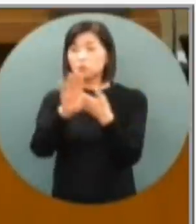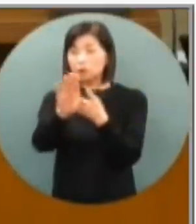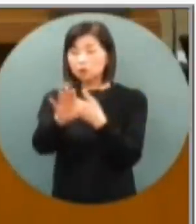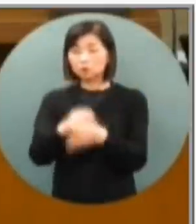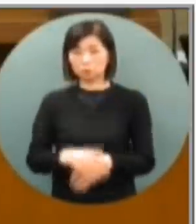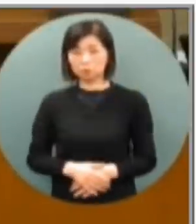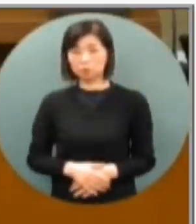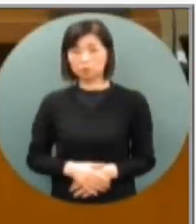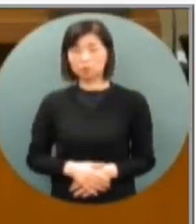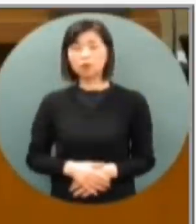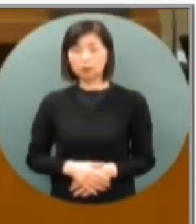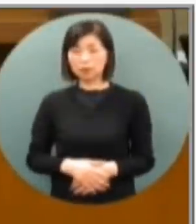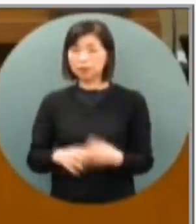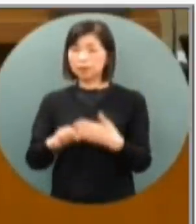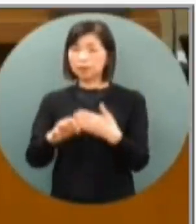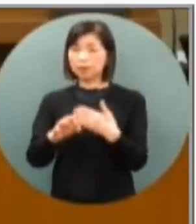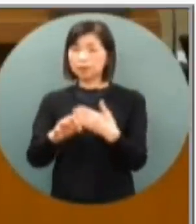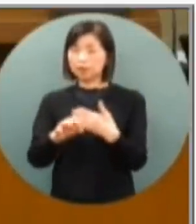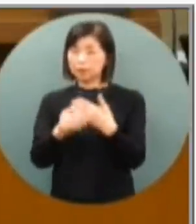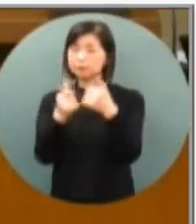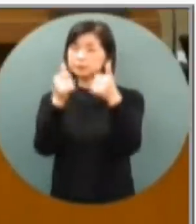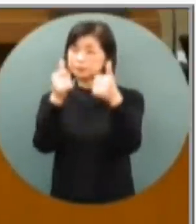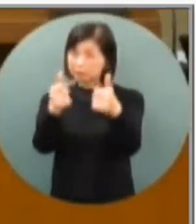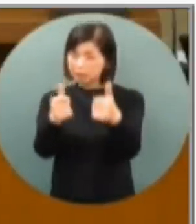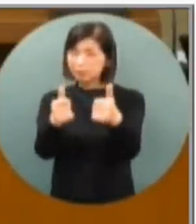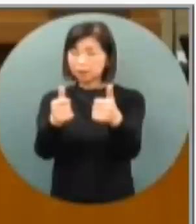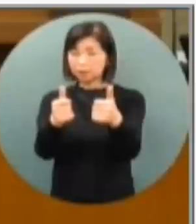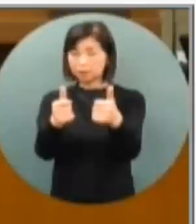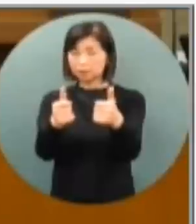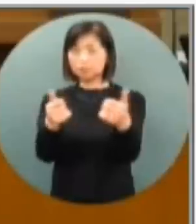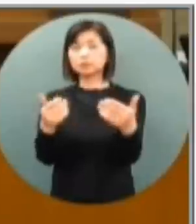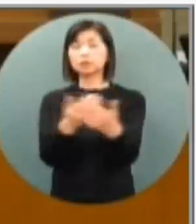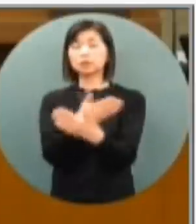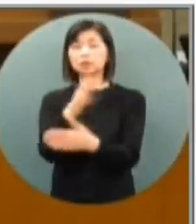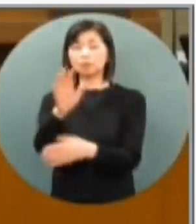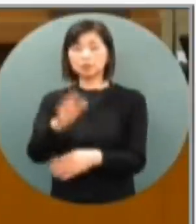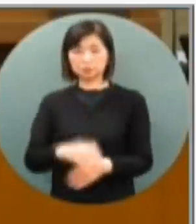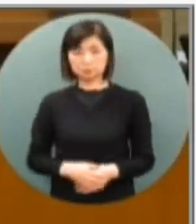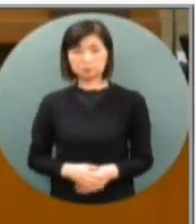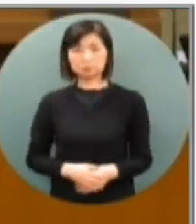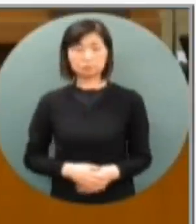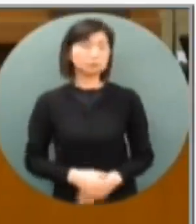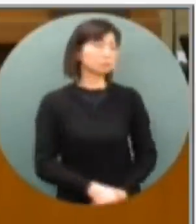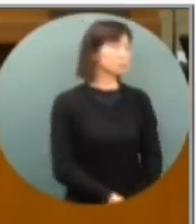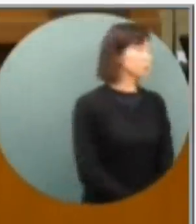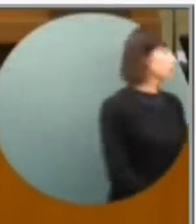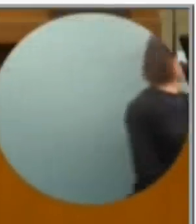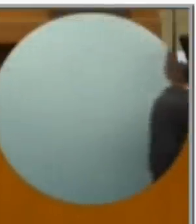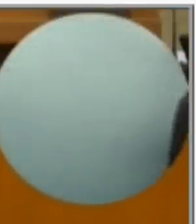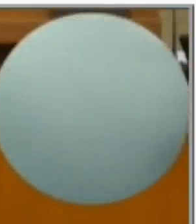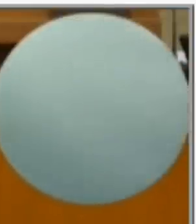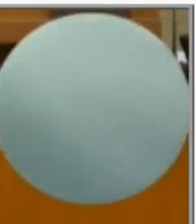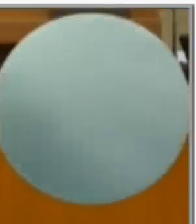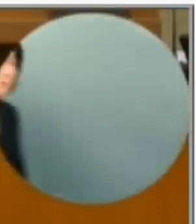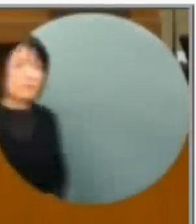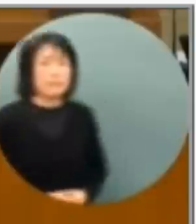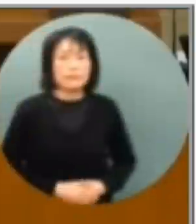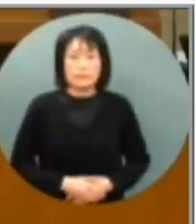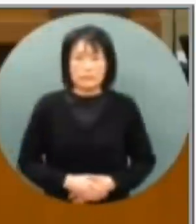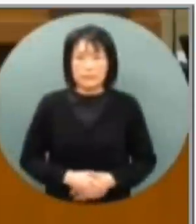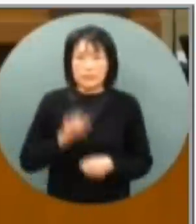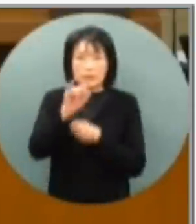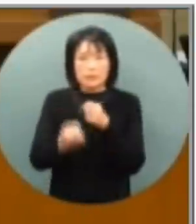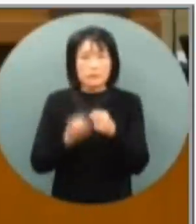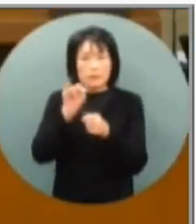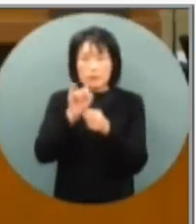仮処分をやったり訴訟になったりしているわけでありますが、サイトへの掲載とかですね、インターネット上の掲載とかですね、それから出版の